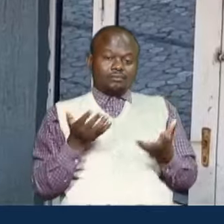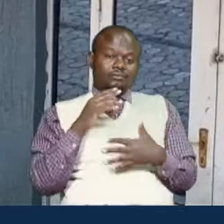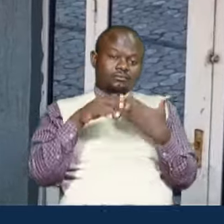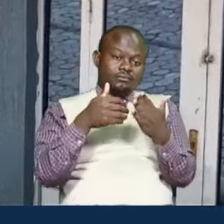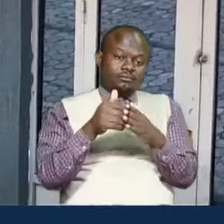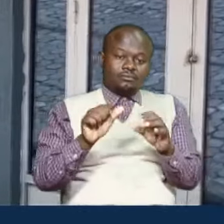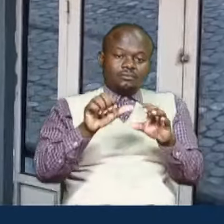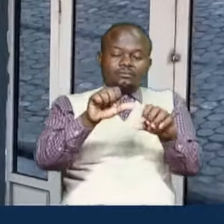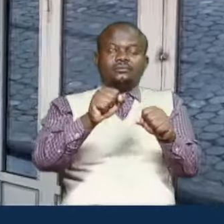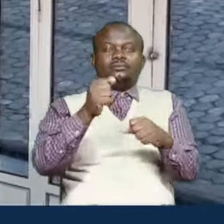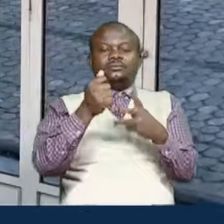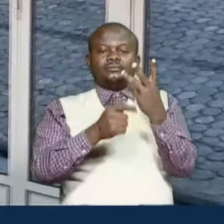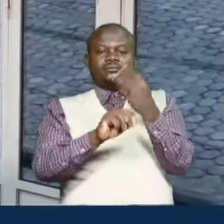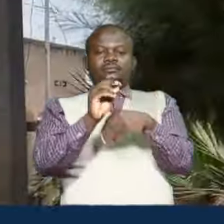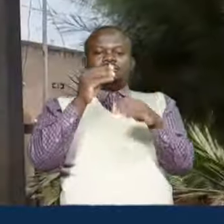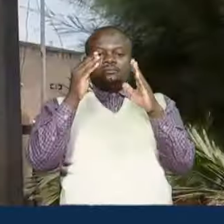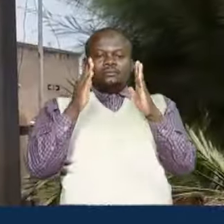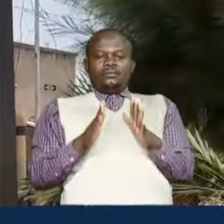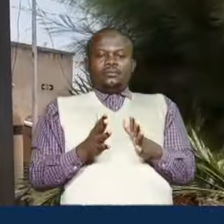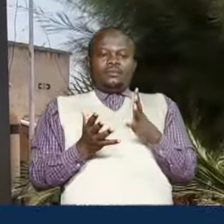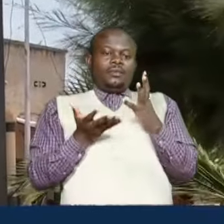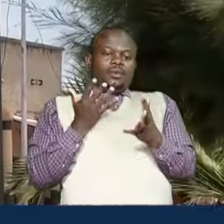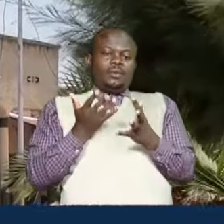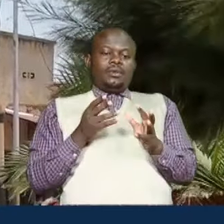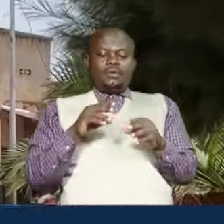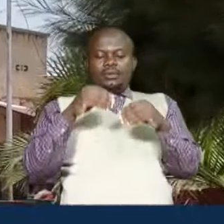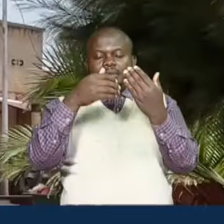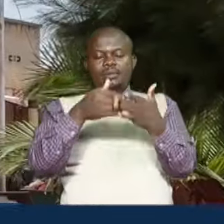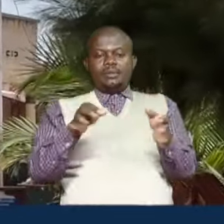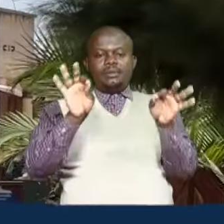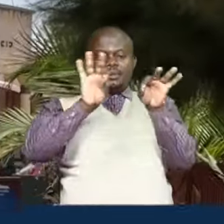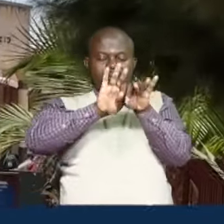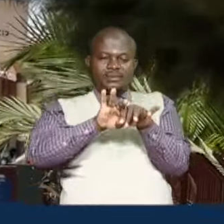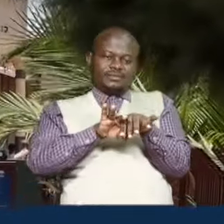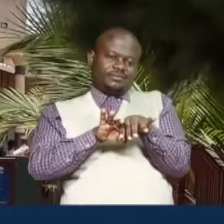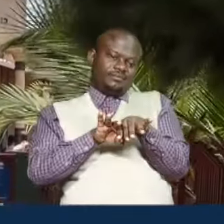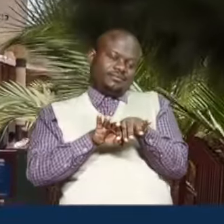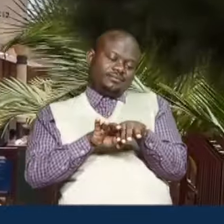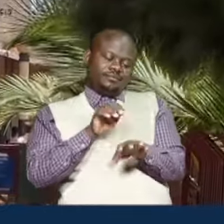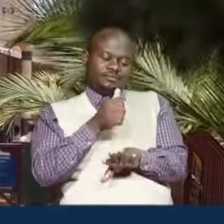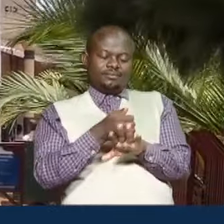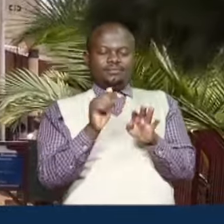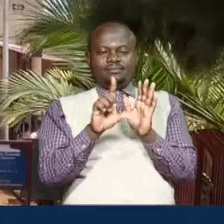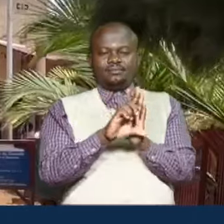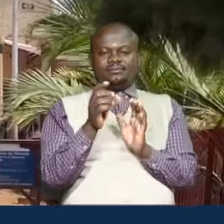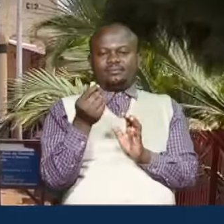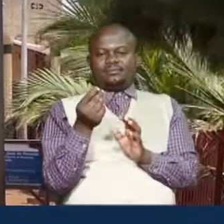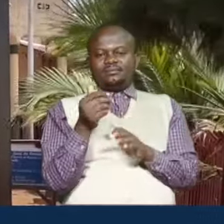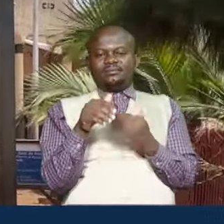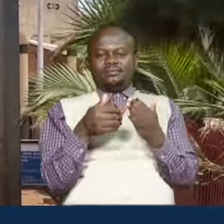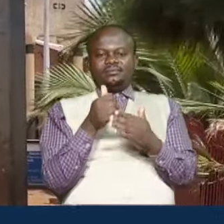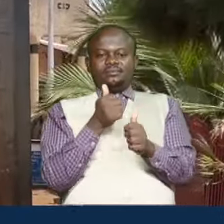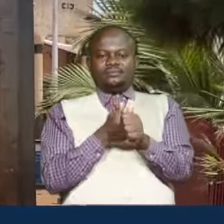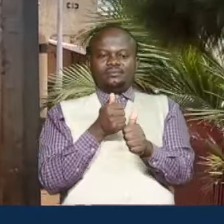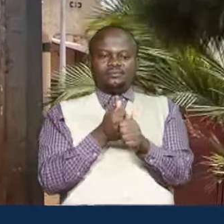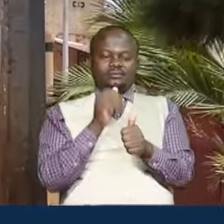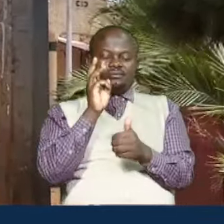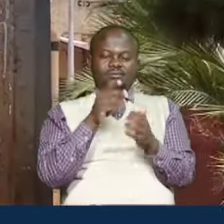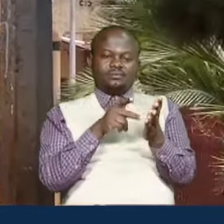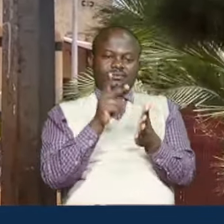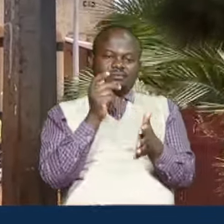wafata nk'ibintu uri gucuruza babihereza agaciro runaka, bashyireho itegeko ry'amafaranga buri muturage azajya